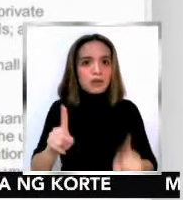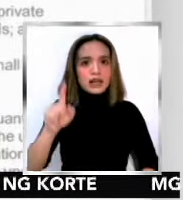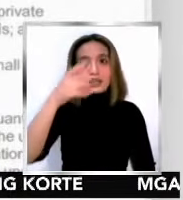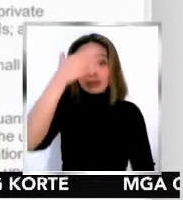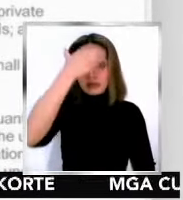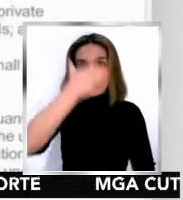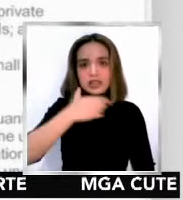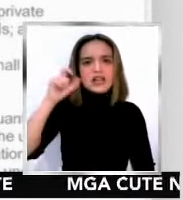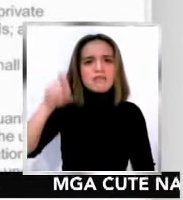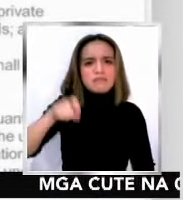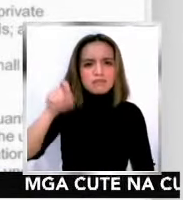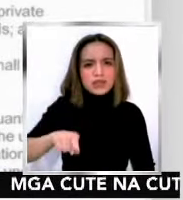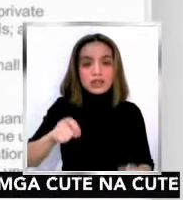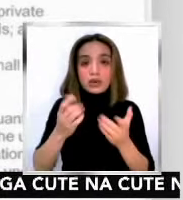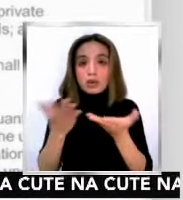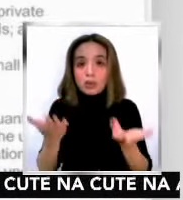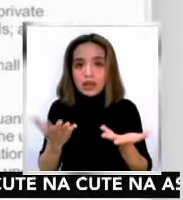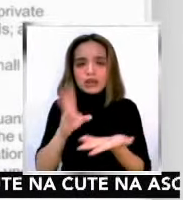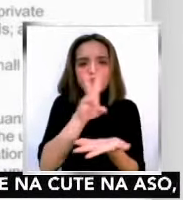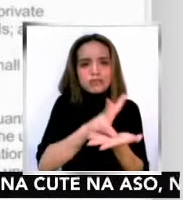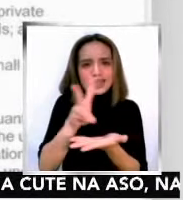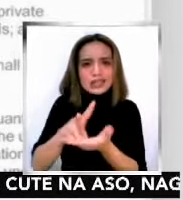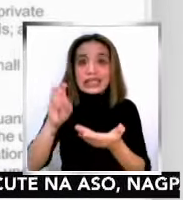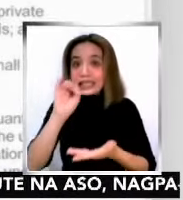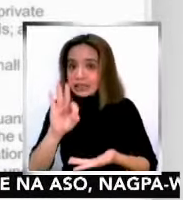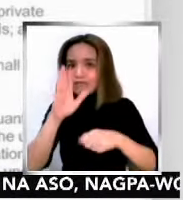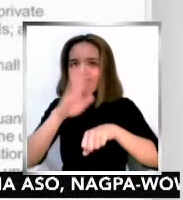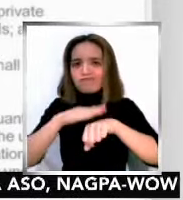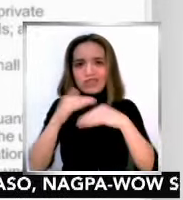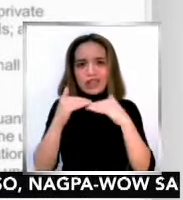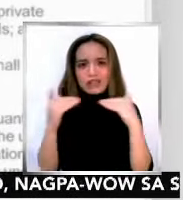ilalim ng Alert Level 5 at mga lugar na may granular